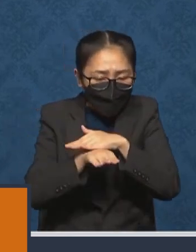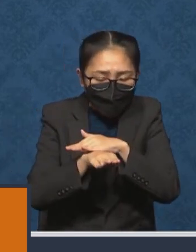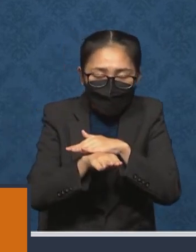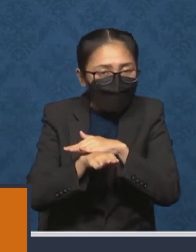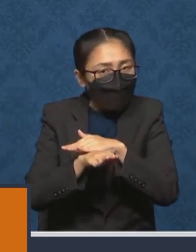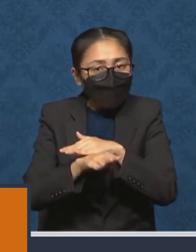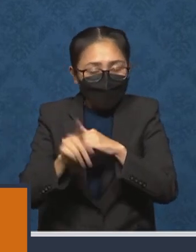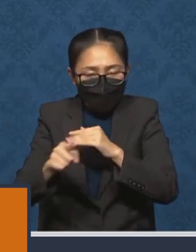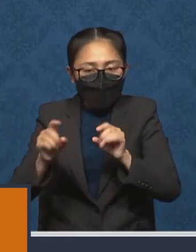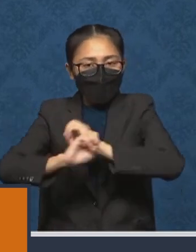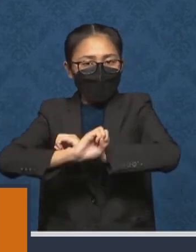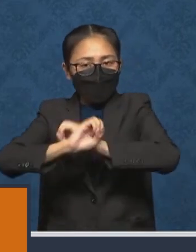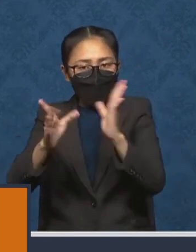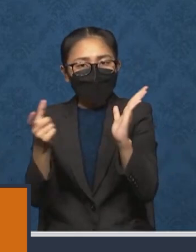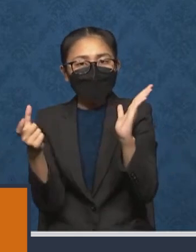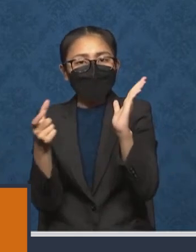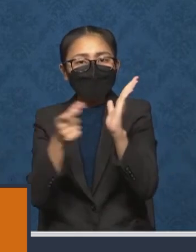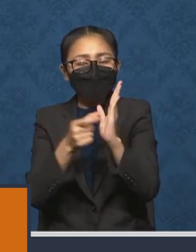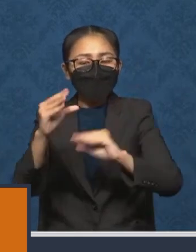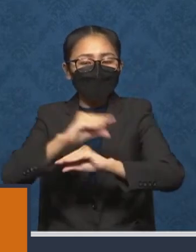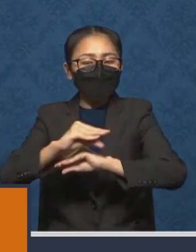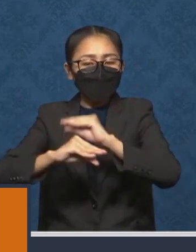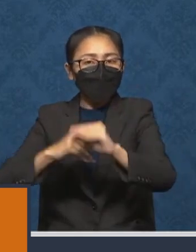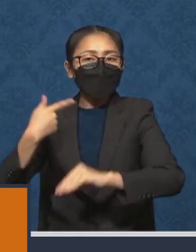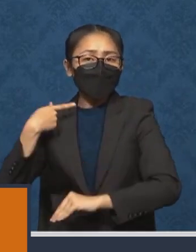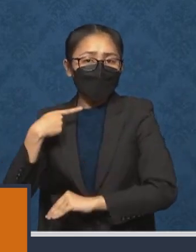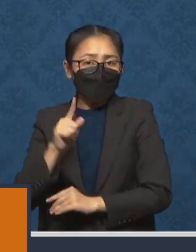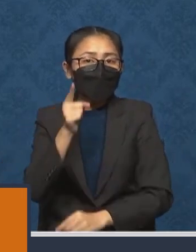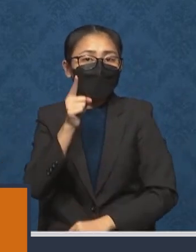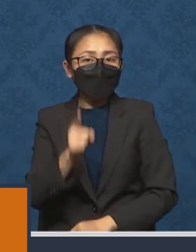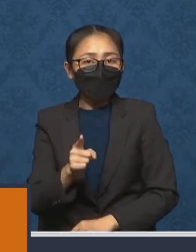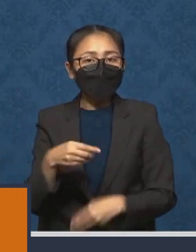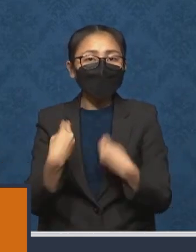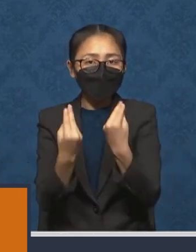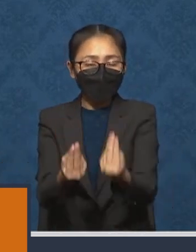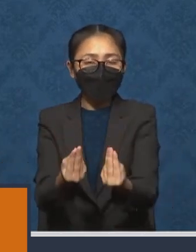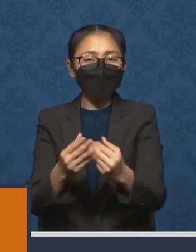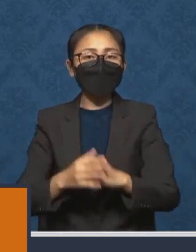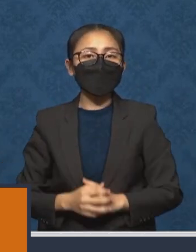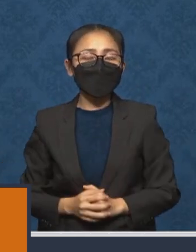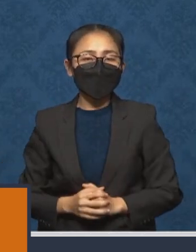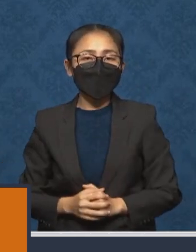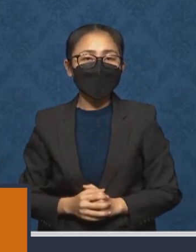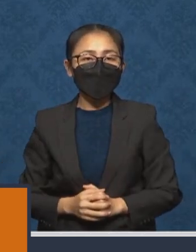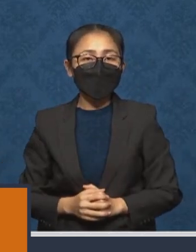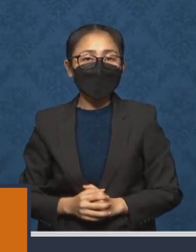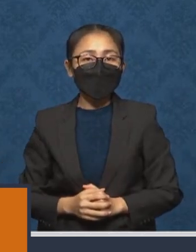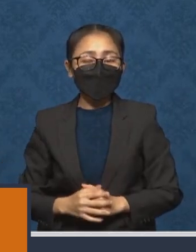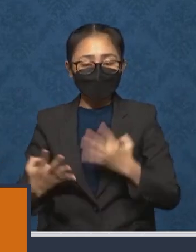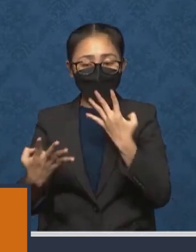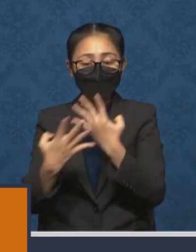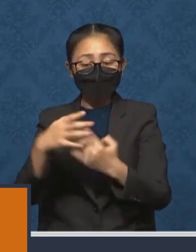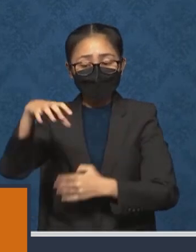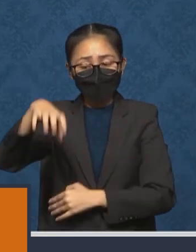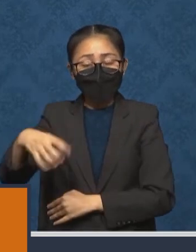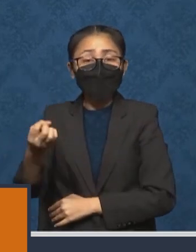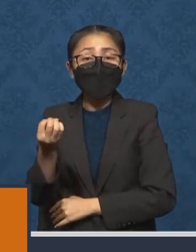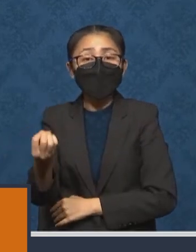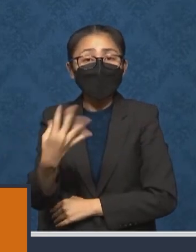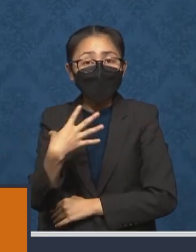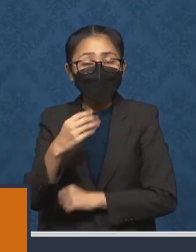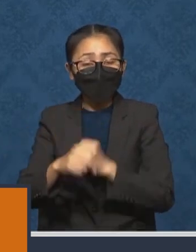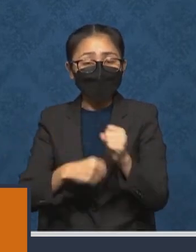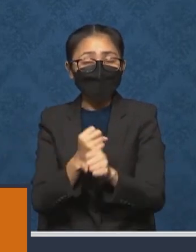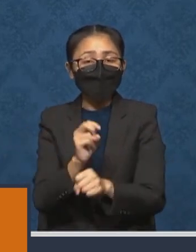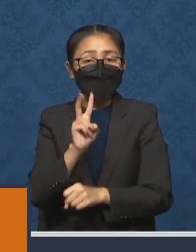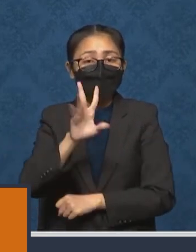บนี้เพื่อให้โครงการนั้นเกิดประโยชน์ต่อผู้ต้องขังจริงๆและในเมื่อกรมราชทัณฑ์ชี้แจงเองว่าในปี